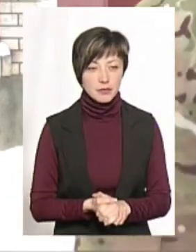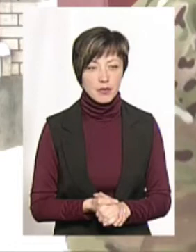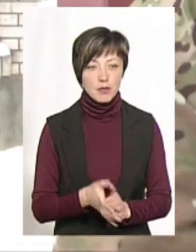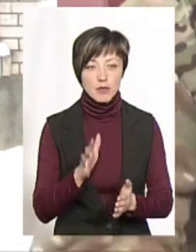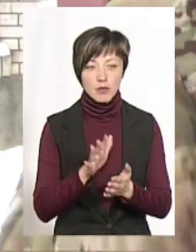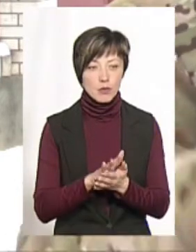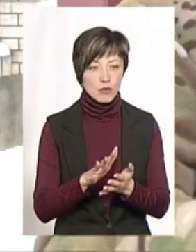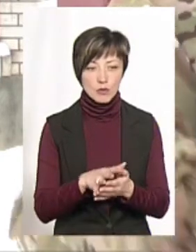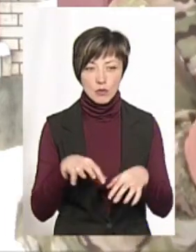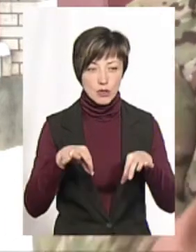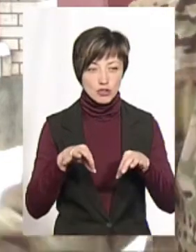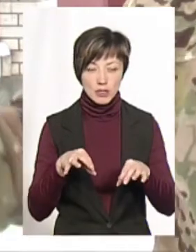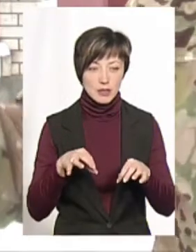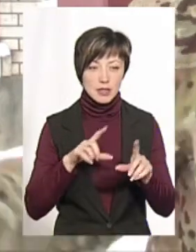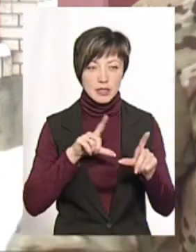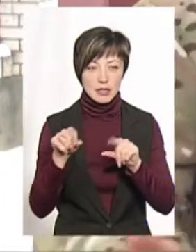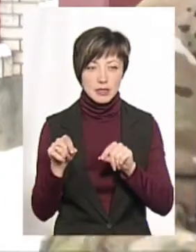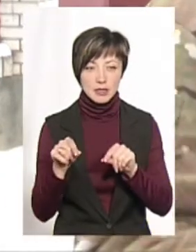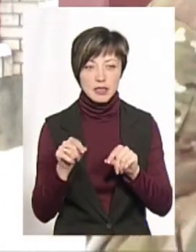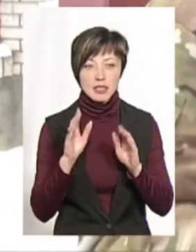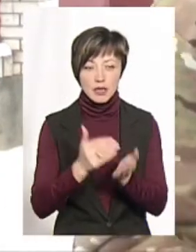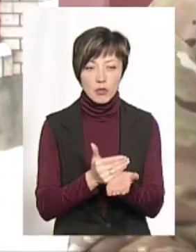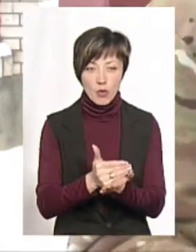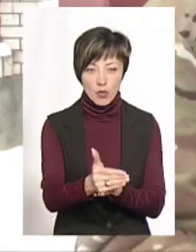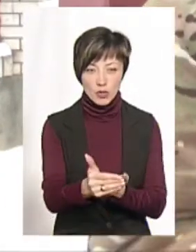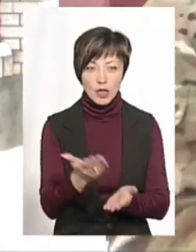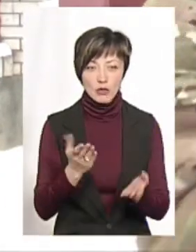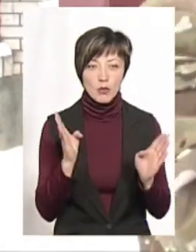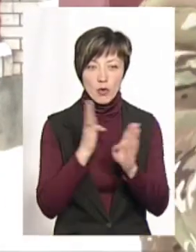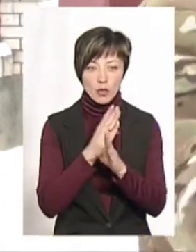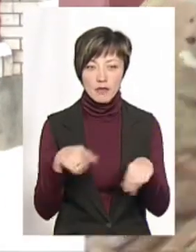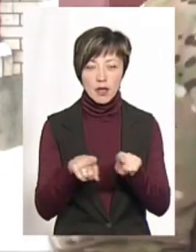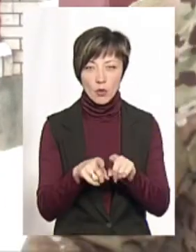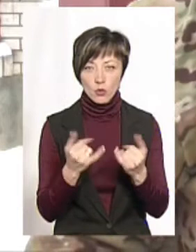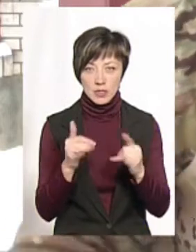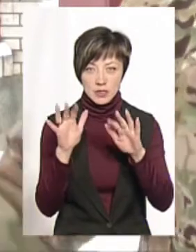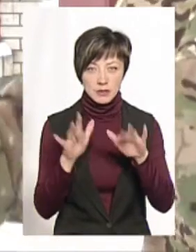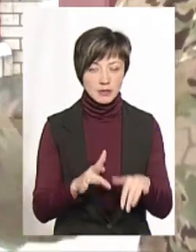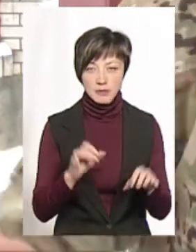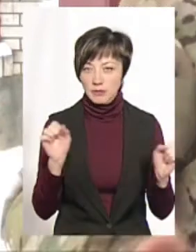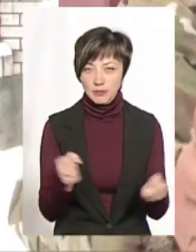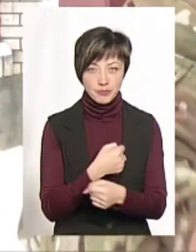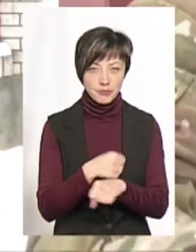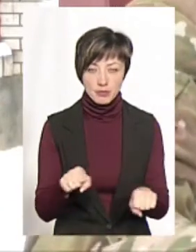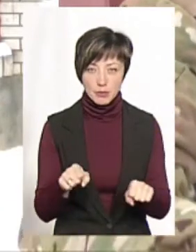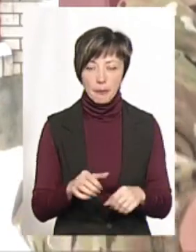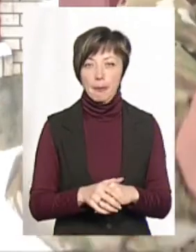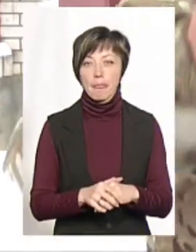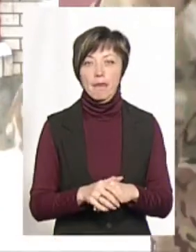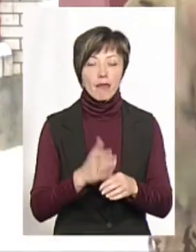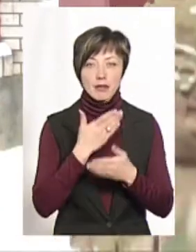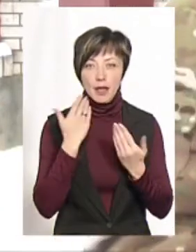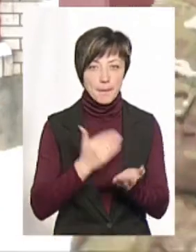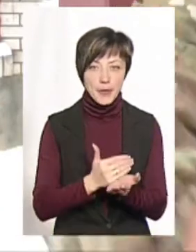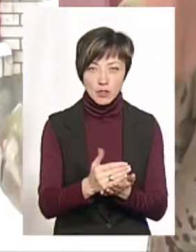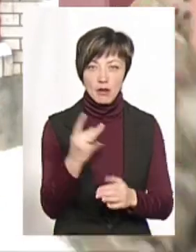Мусорка не їздить. Ну, їздить, але коли таки пригорнути. Якщо погода. Таку погоду не заїде мусорка, не прочищають.